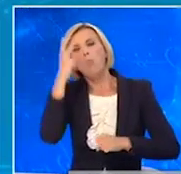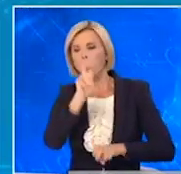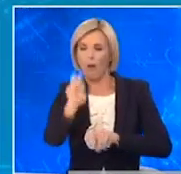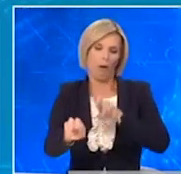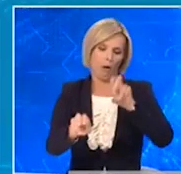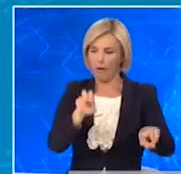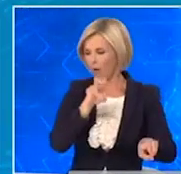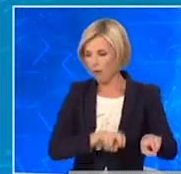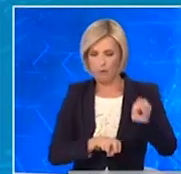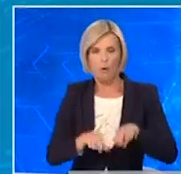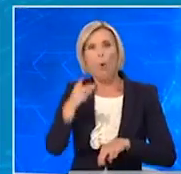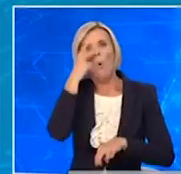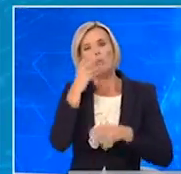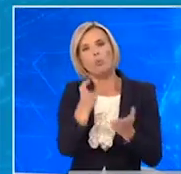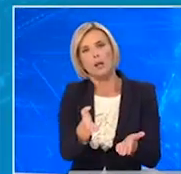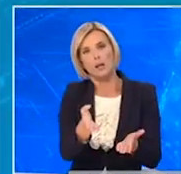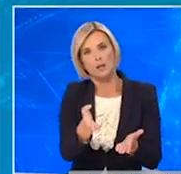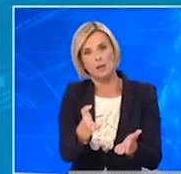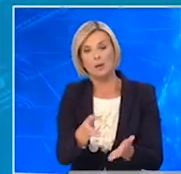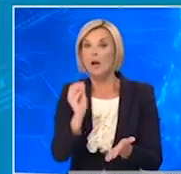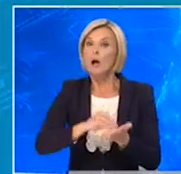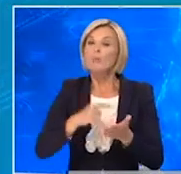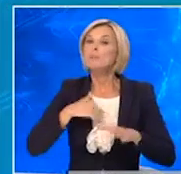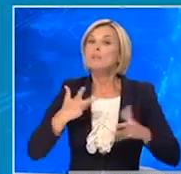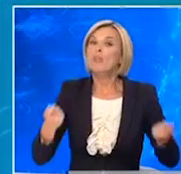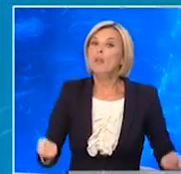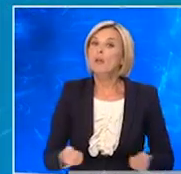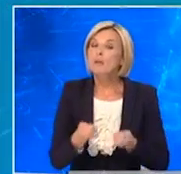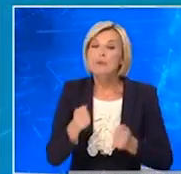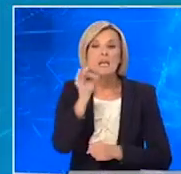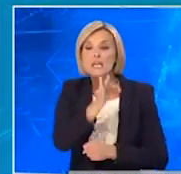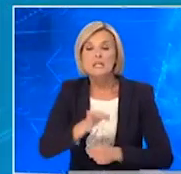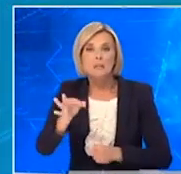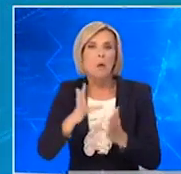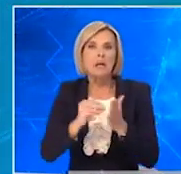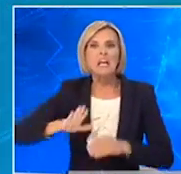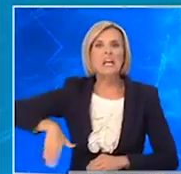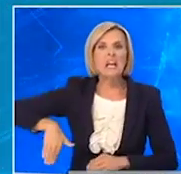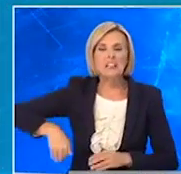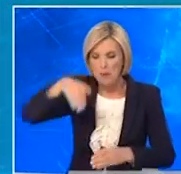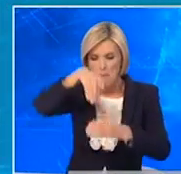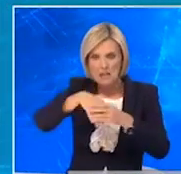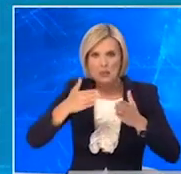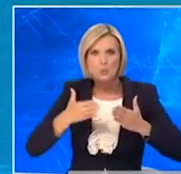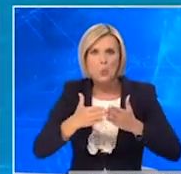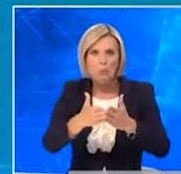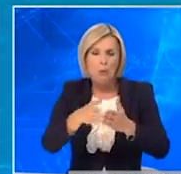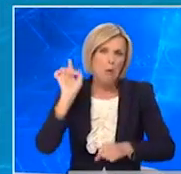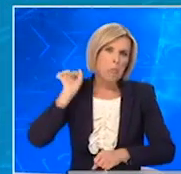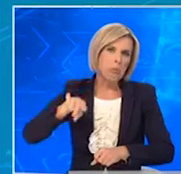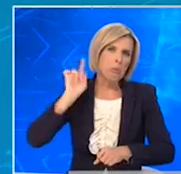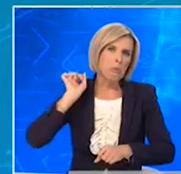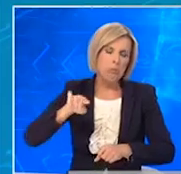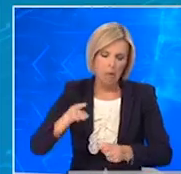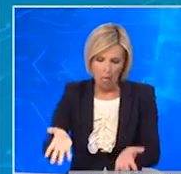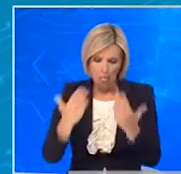είχε κόκκινο απαγορευτικό. Το ένα είναι αυτό. Εκεί λοιπόν τι κάνουμε που είναι τα νησιά. Στην Κρήτη δε μέσα σε πλοίο που μετακινούσουν, δεν